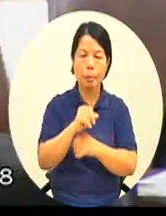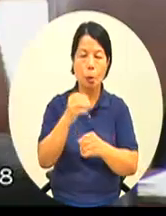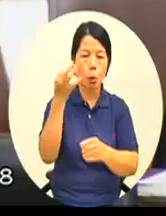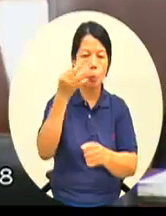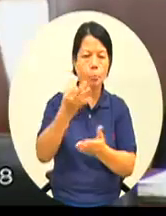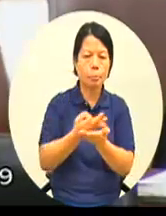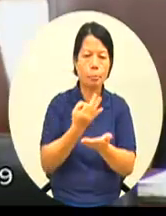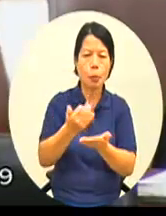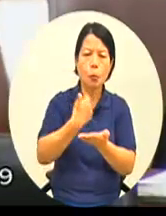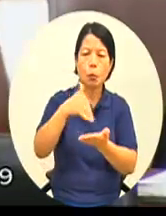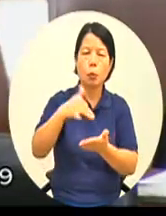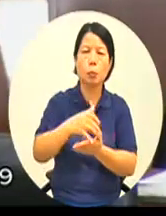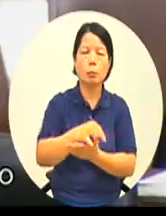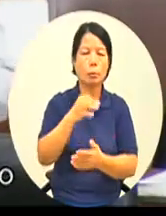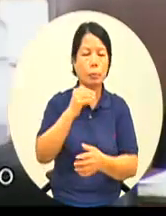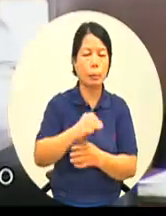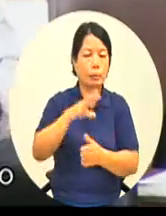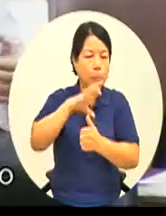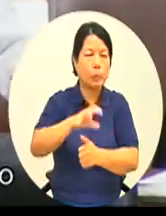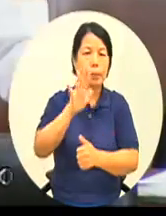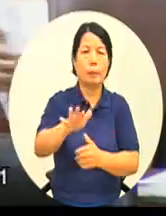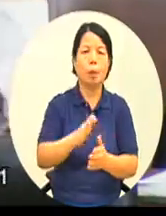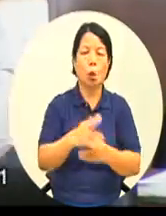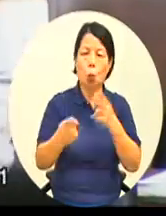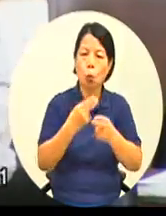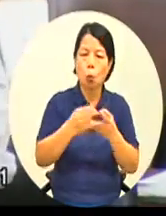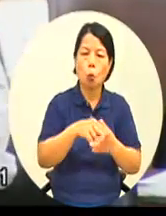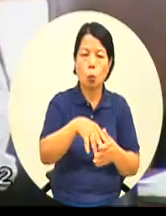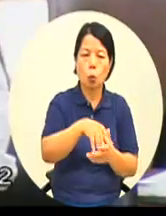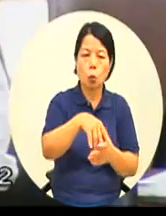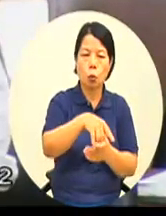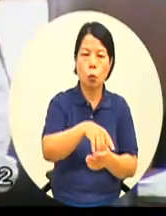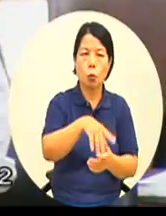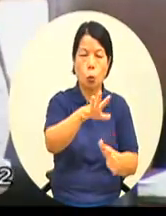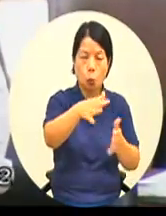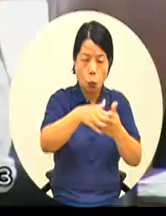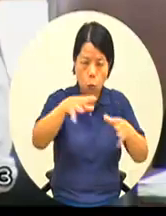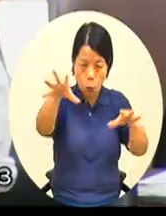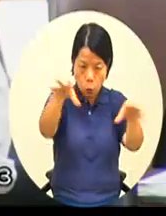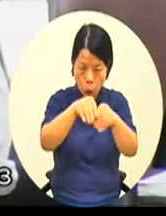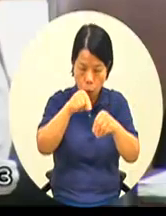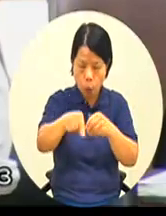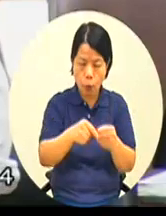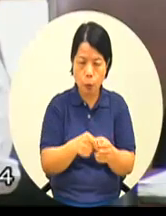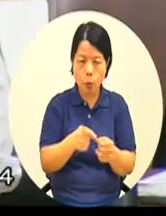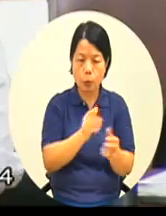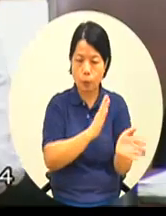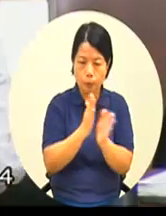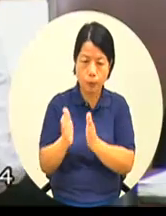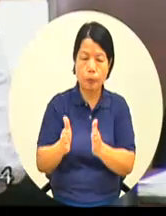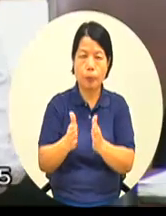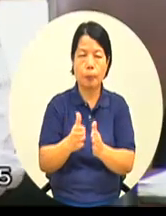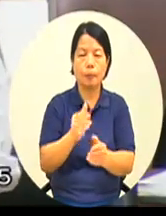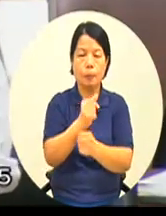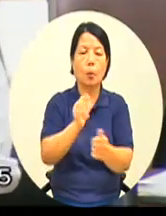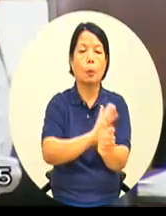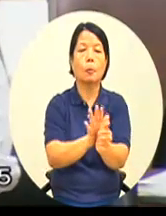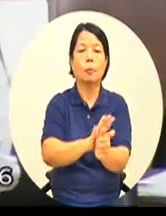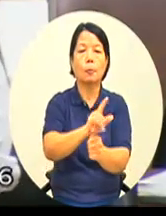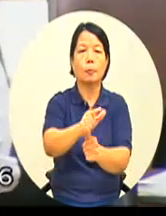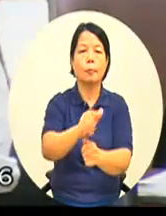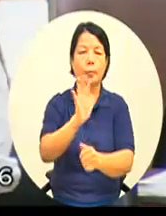有些闲置的资源，怎么去整合这些所谓的我们需求，去做更好的服务吼？